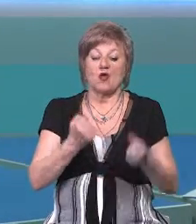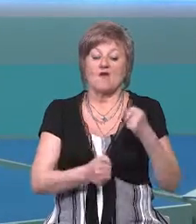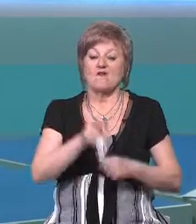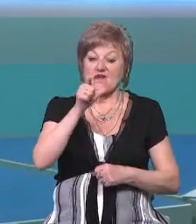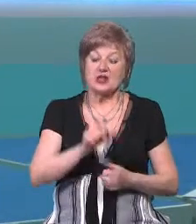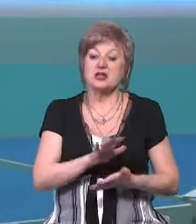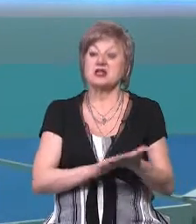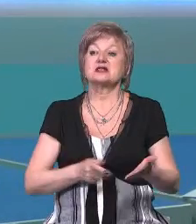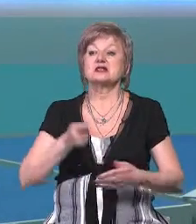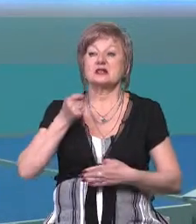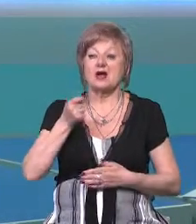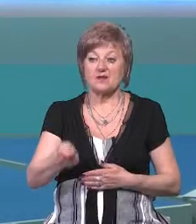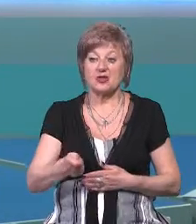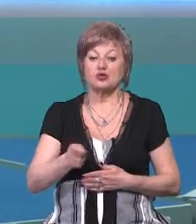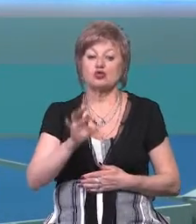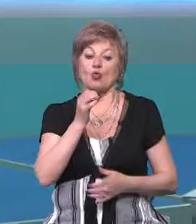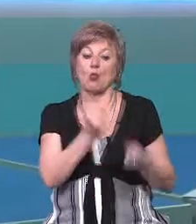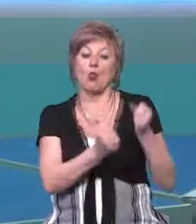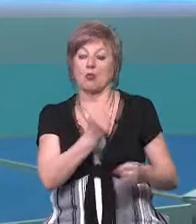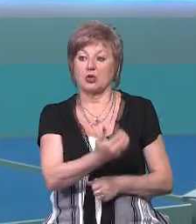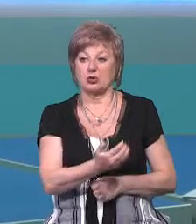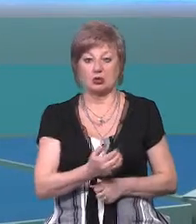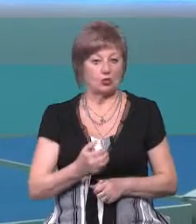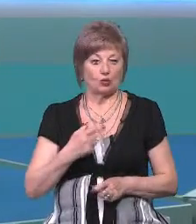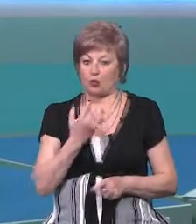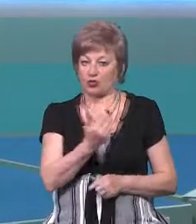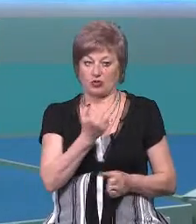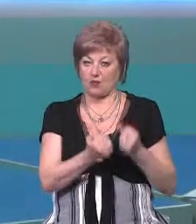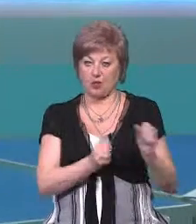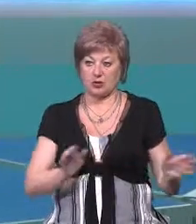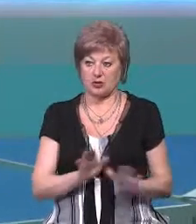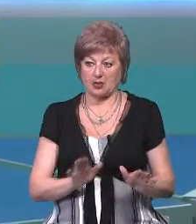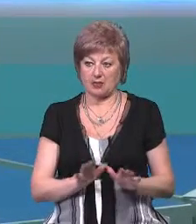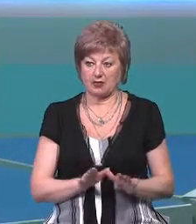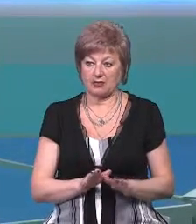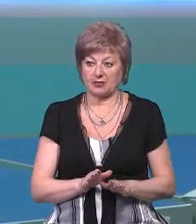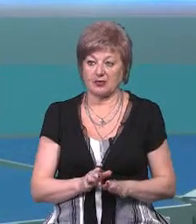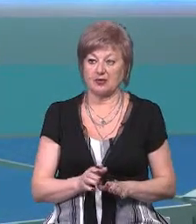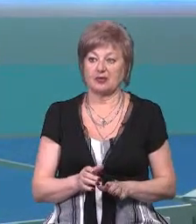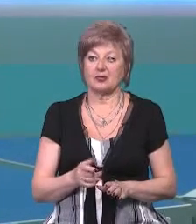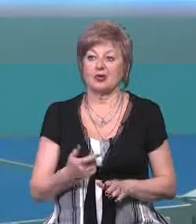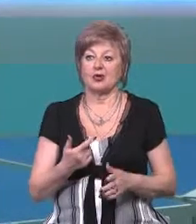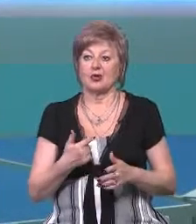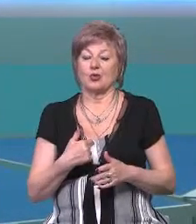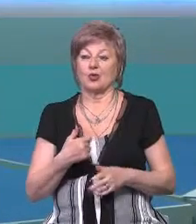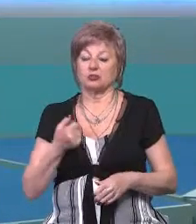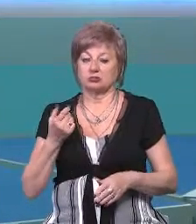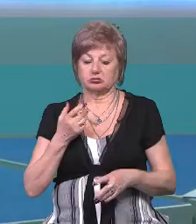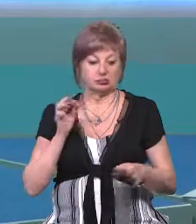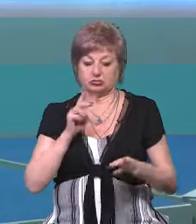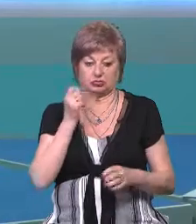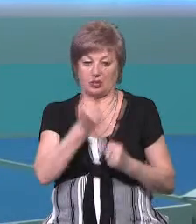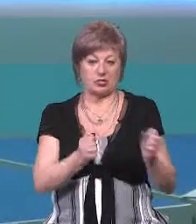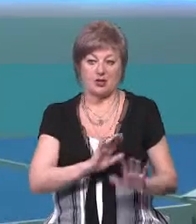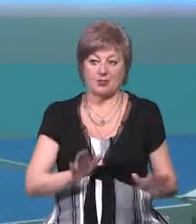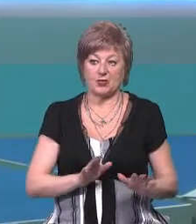подав заяву, і він побитий, але його ніхто не бив. Там Андрій замахнувся, і він промазав по руці, і його ніхто не